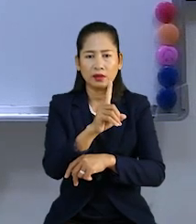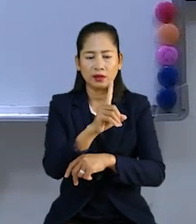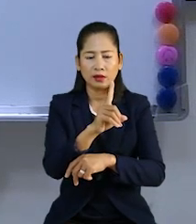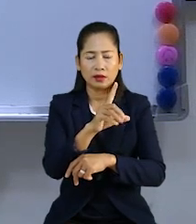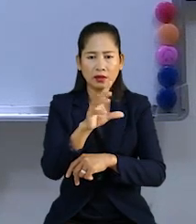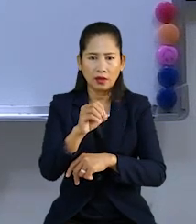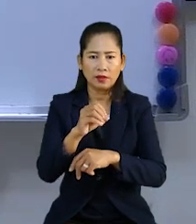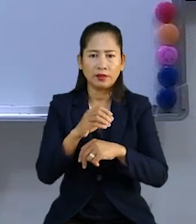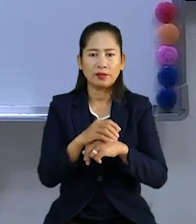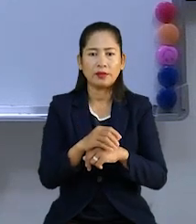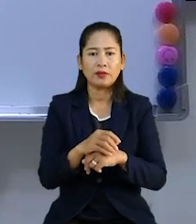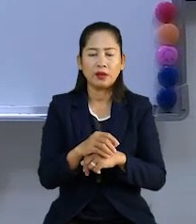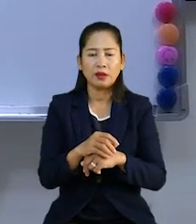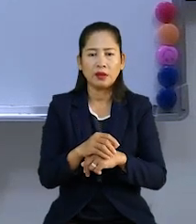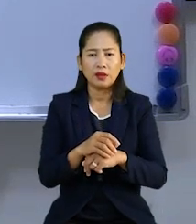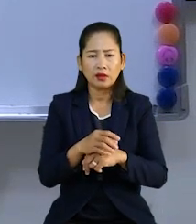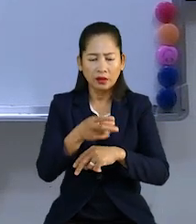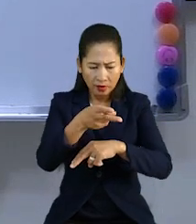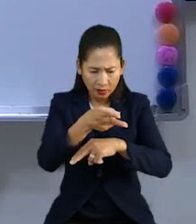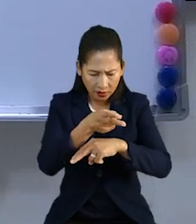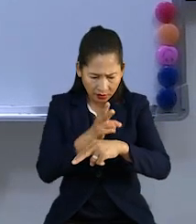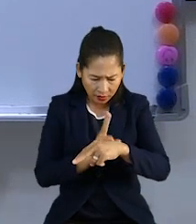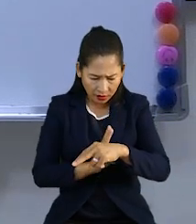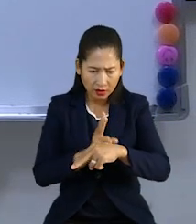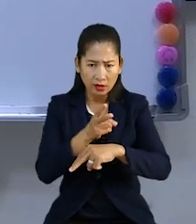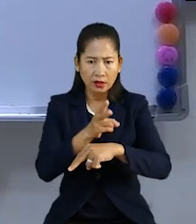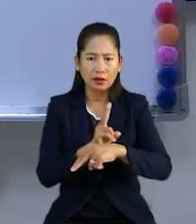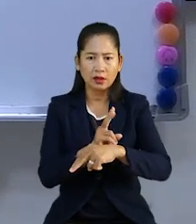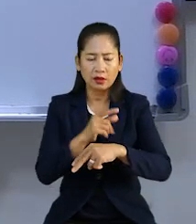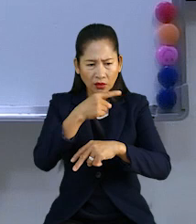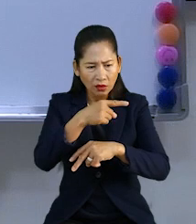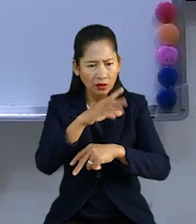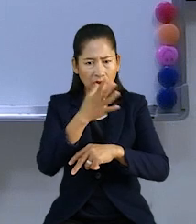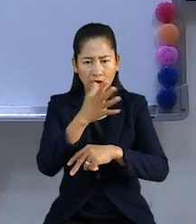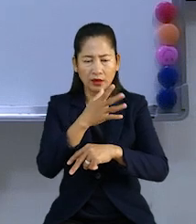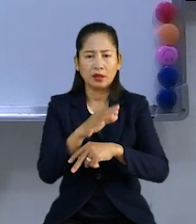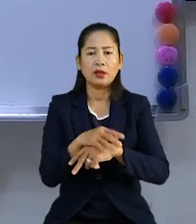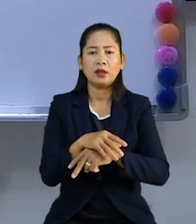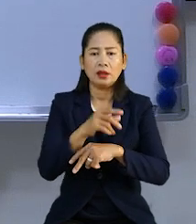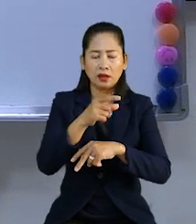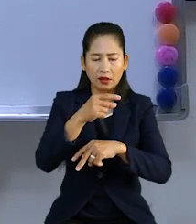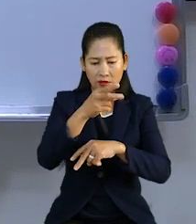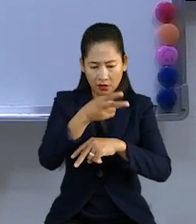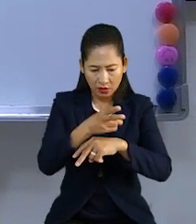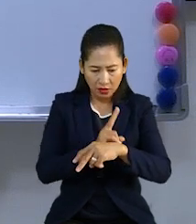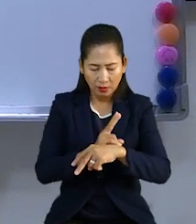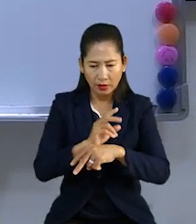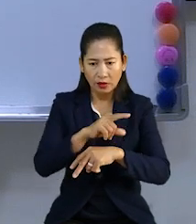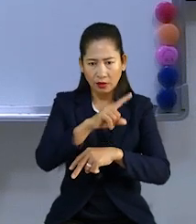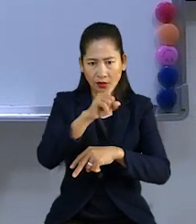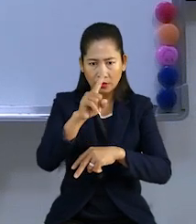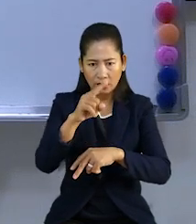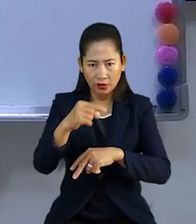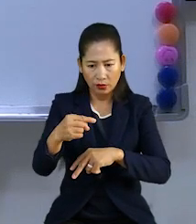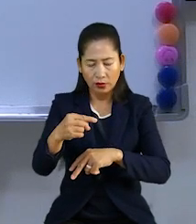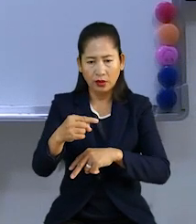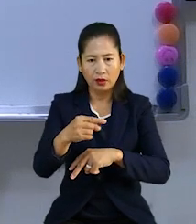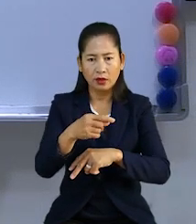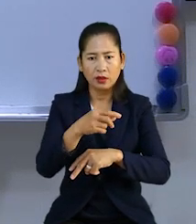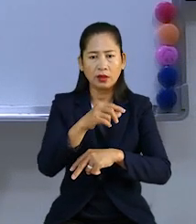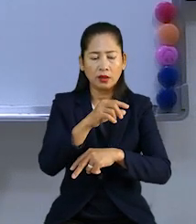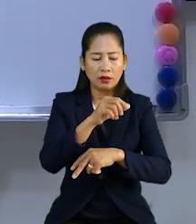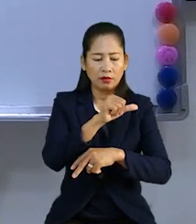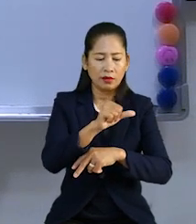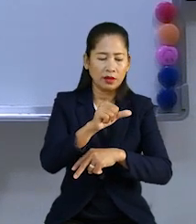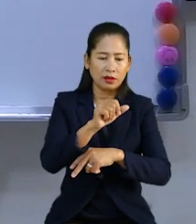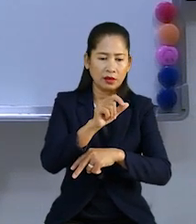đọp. Chắc đọp mới thấy thơ mày. Giờ đọp về mà đọp mà anh. Ở tê, cứ trớ chay bằng to một tụng phoàn được chứ nét.